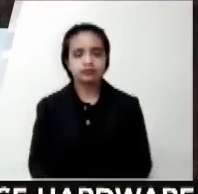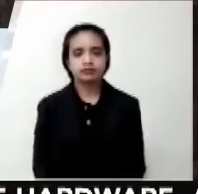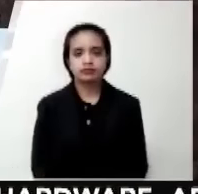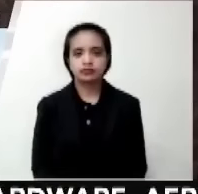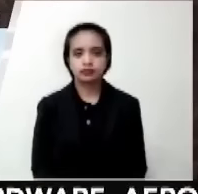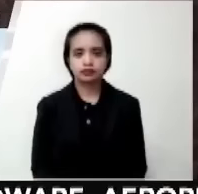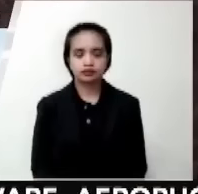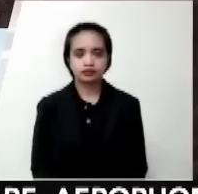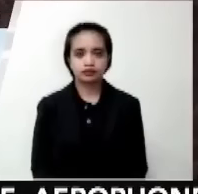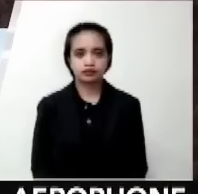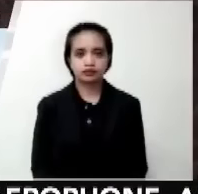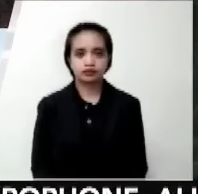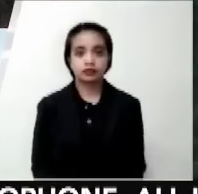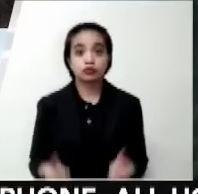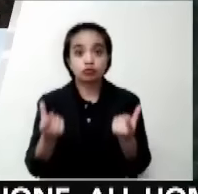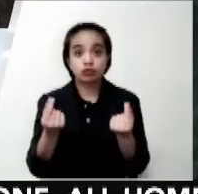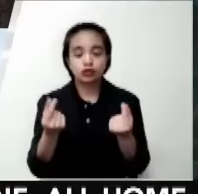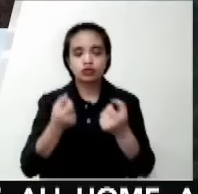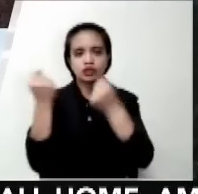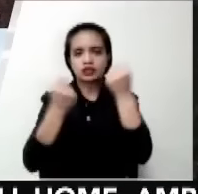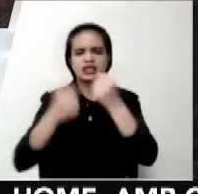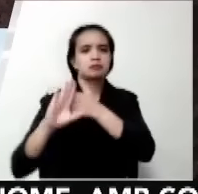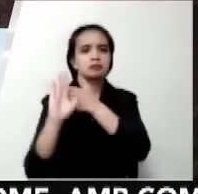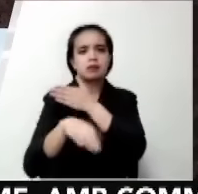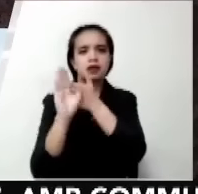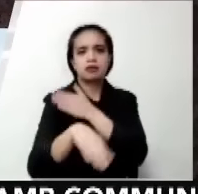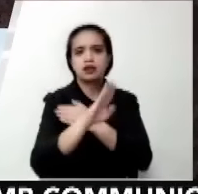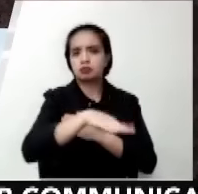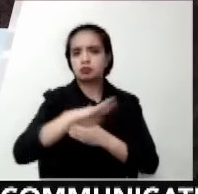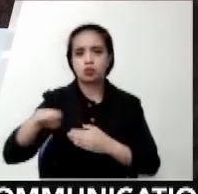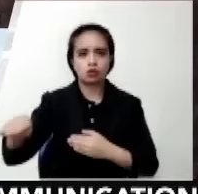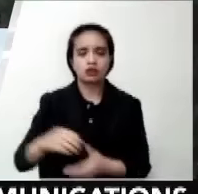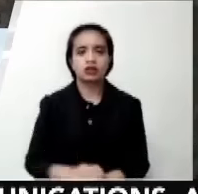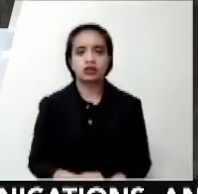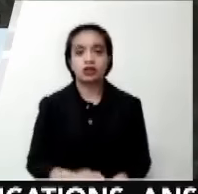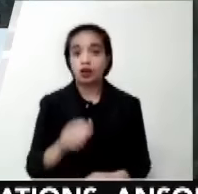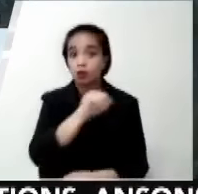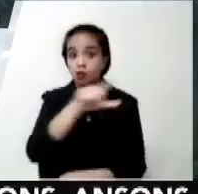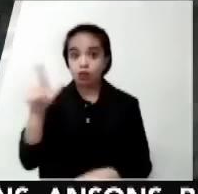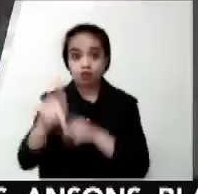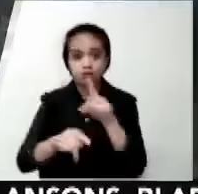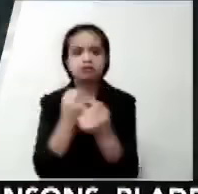Kaya ibinilik ng kapitan nito ang sasakyang pandagat sa Bohol. Ligtas naman ang lahat ng pasahero.